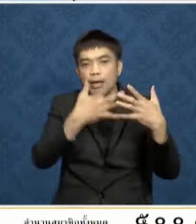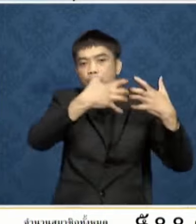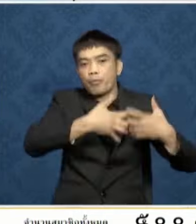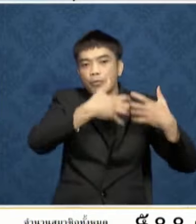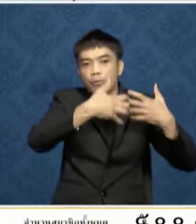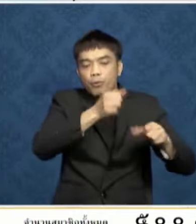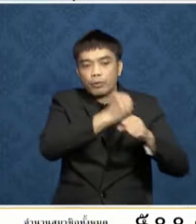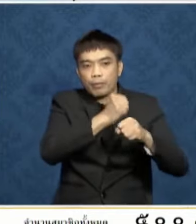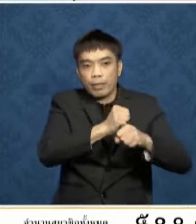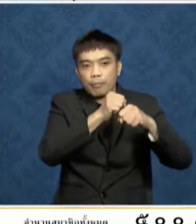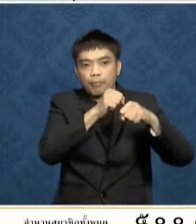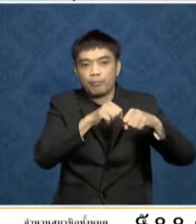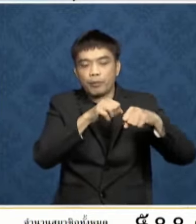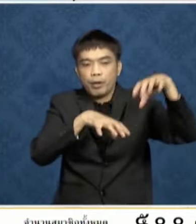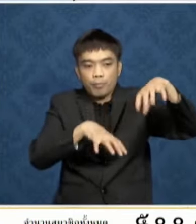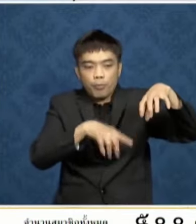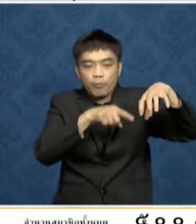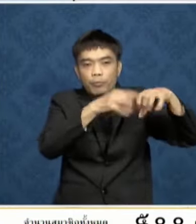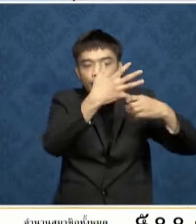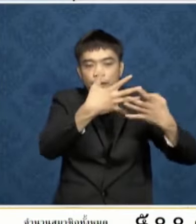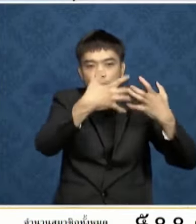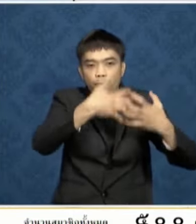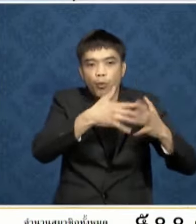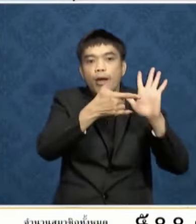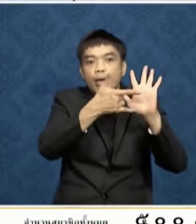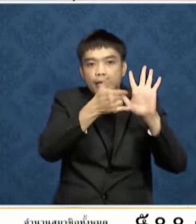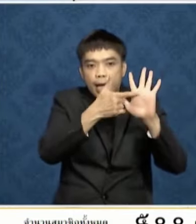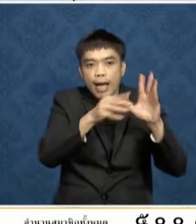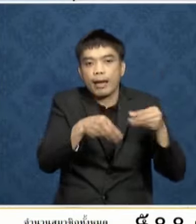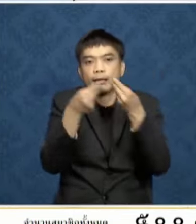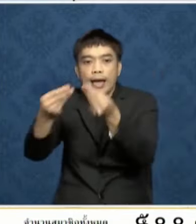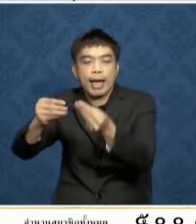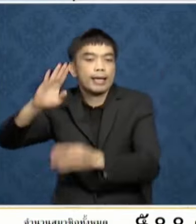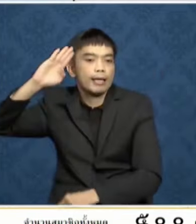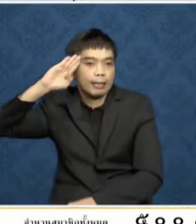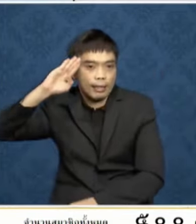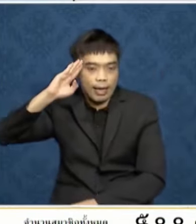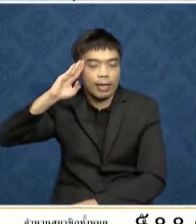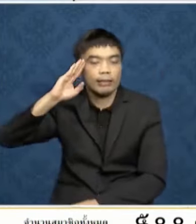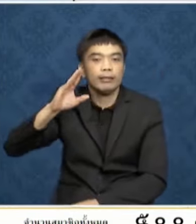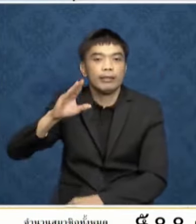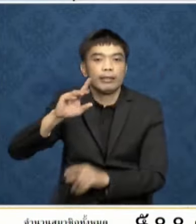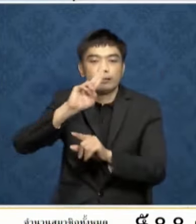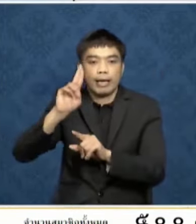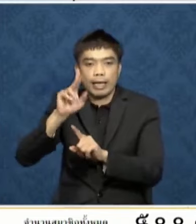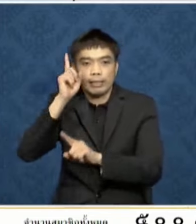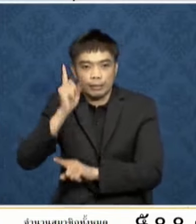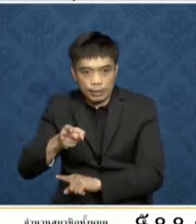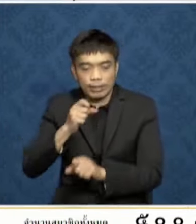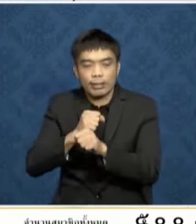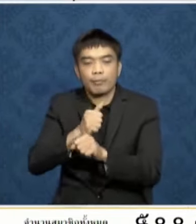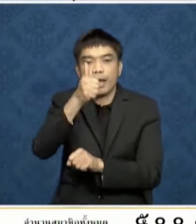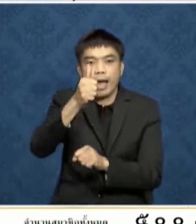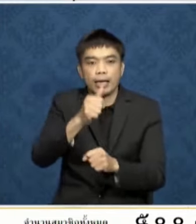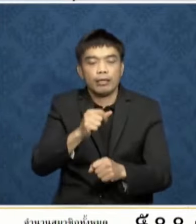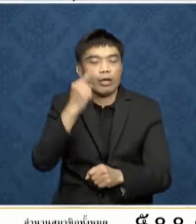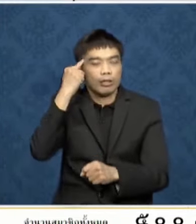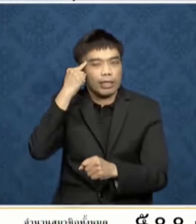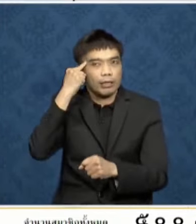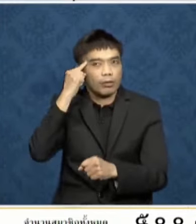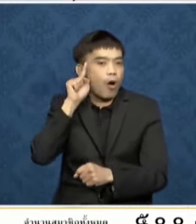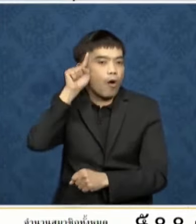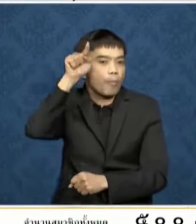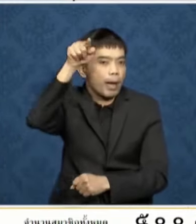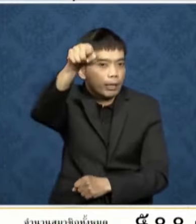พอมนท ต้คสิ่ง ที่ เราสฏตัาต่ ยอด